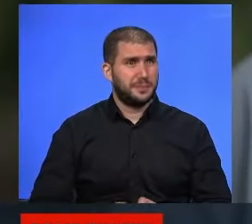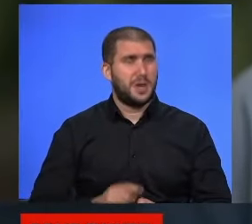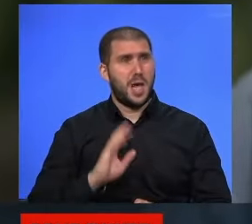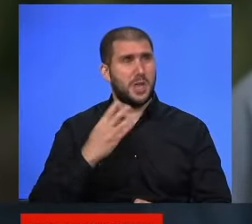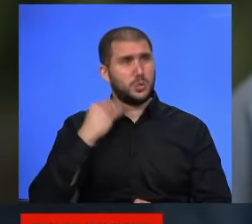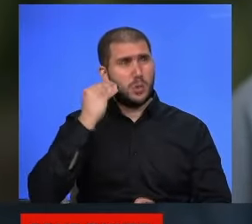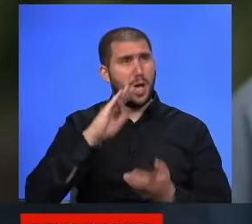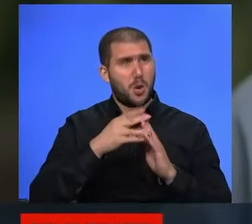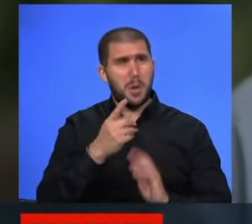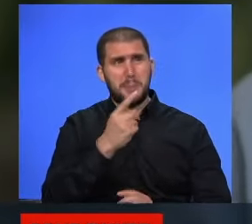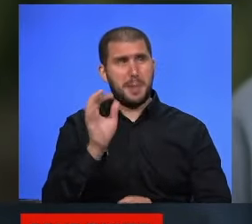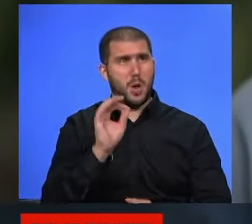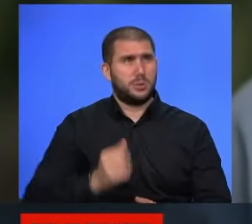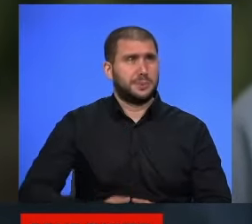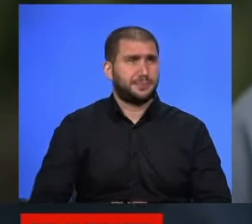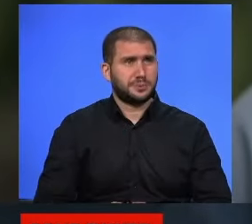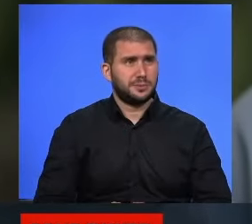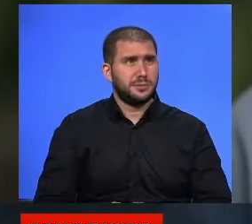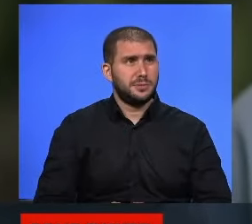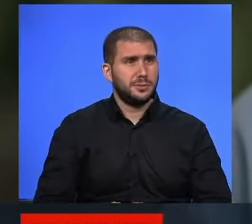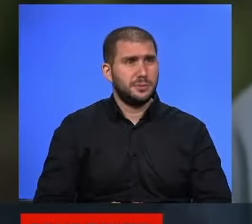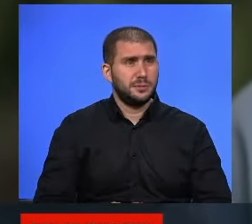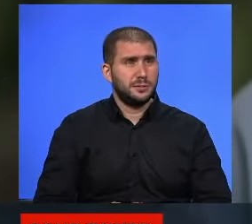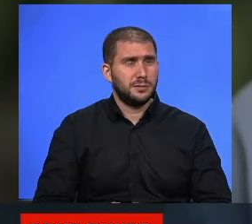זוכר בערך ב-100%.